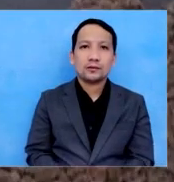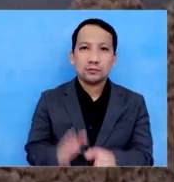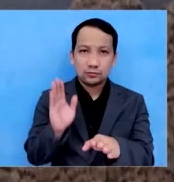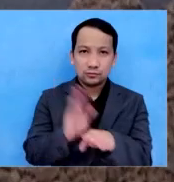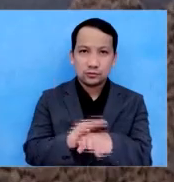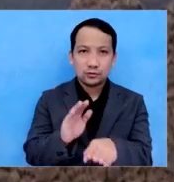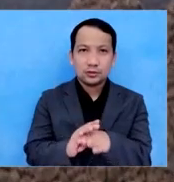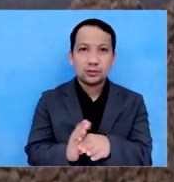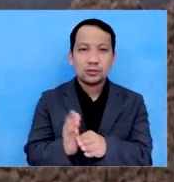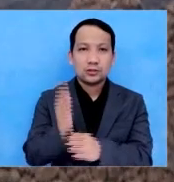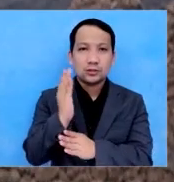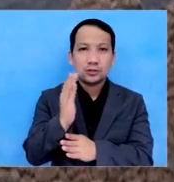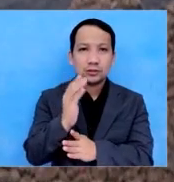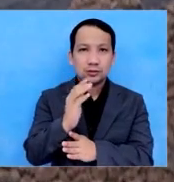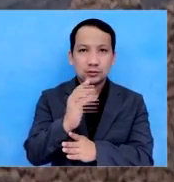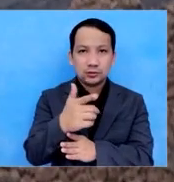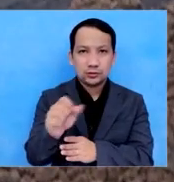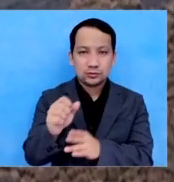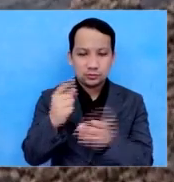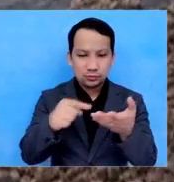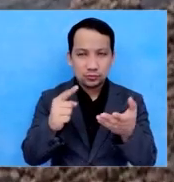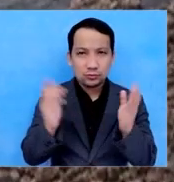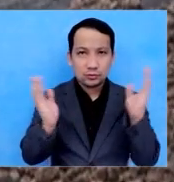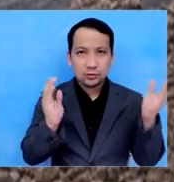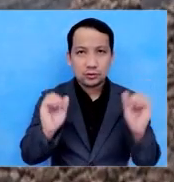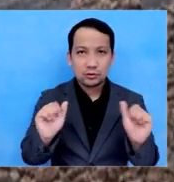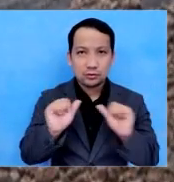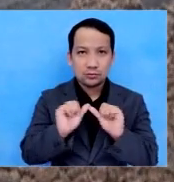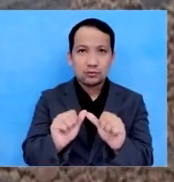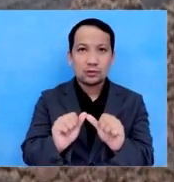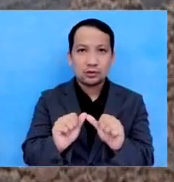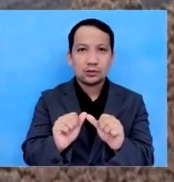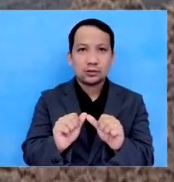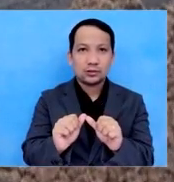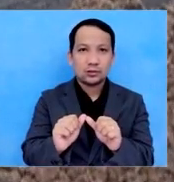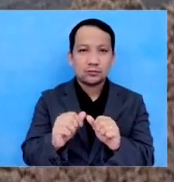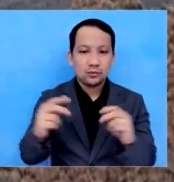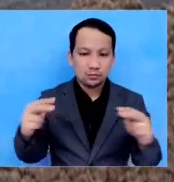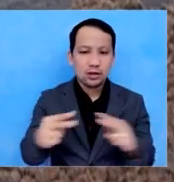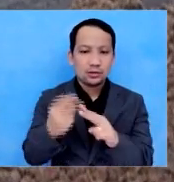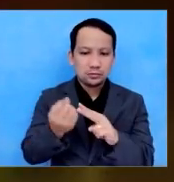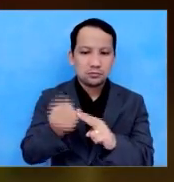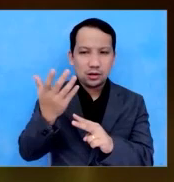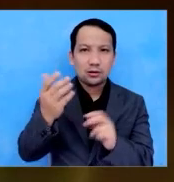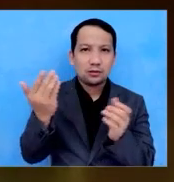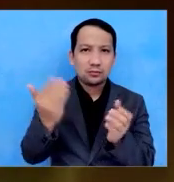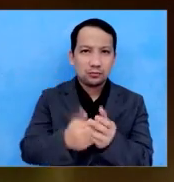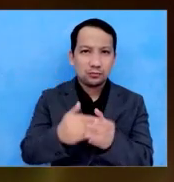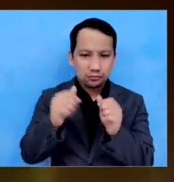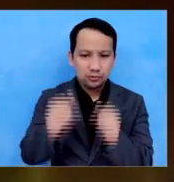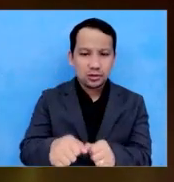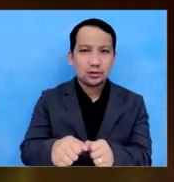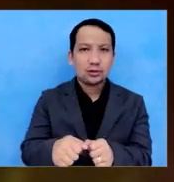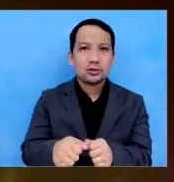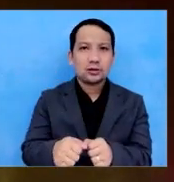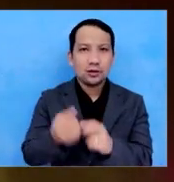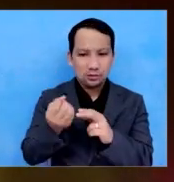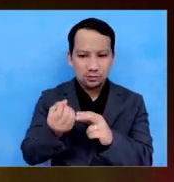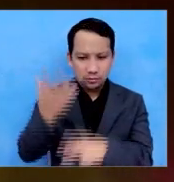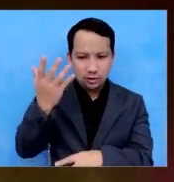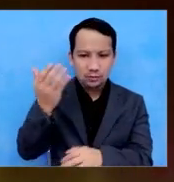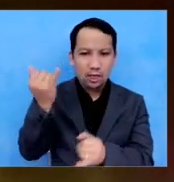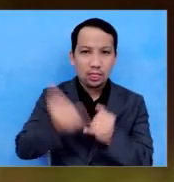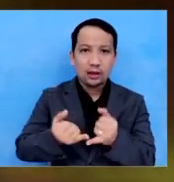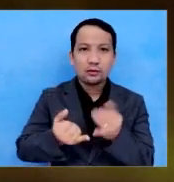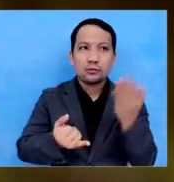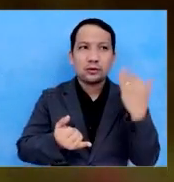ang U.S. Geological Service dahil posible pa rin maging bayolente ang pagputok ng bulkan. Huling sumabog ang Mauna Loa